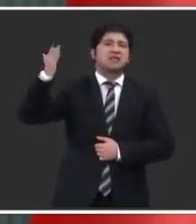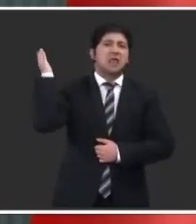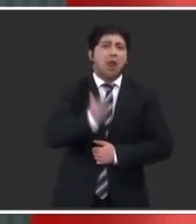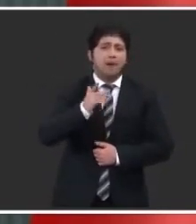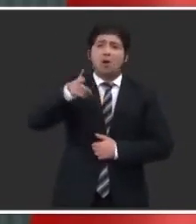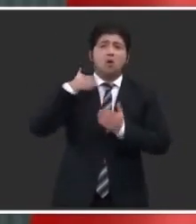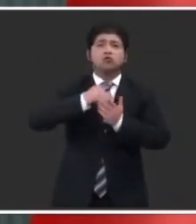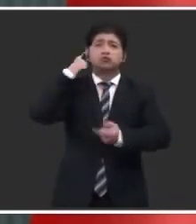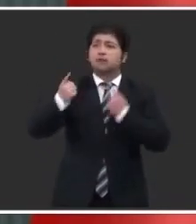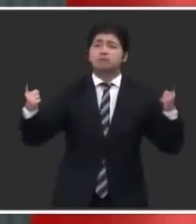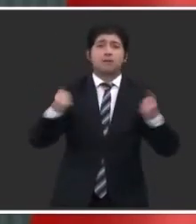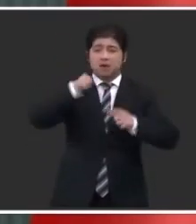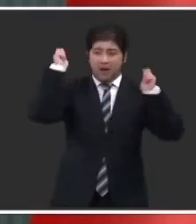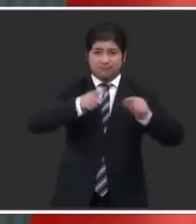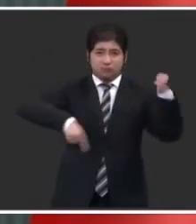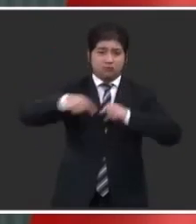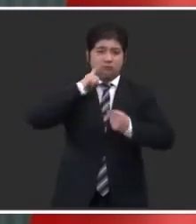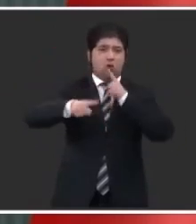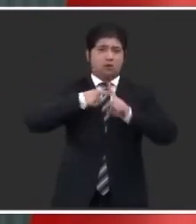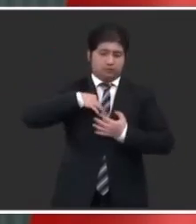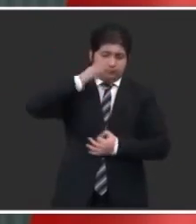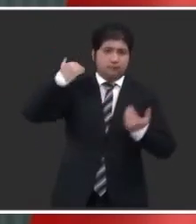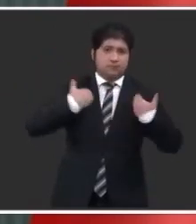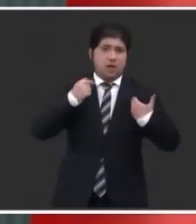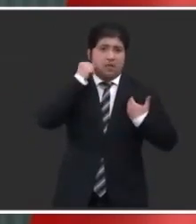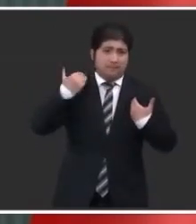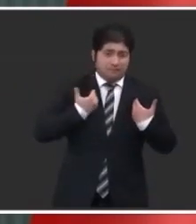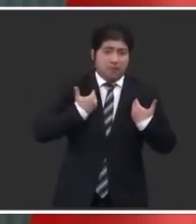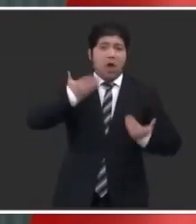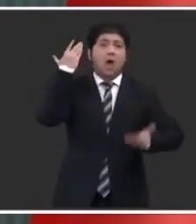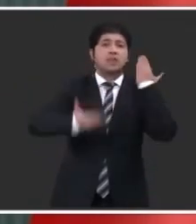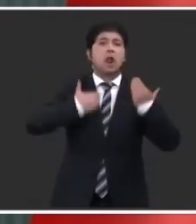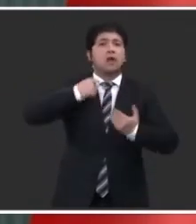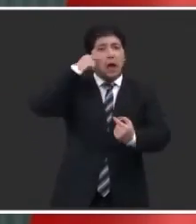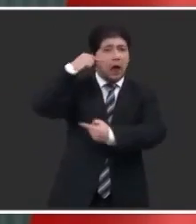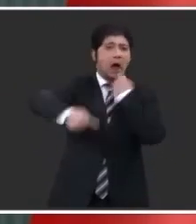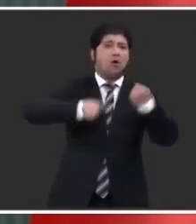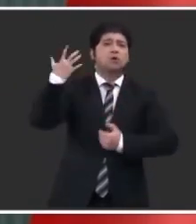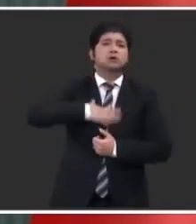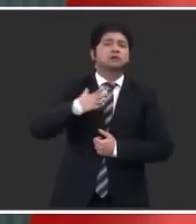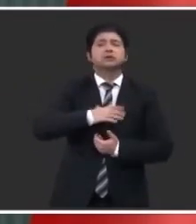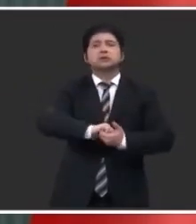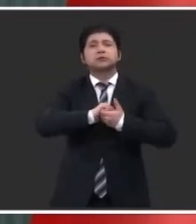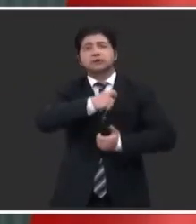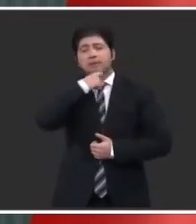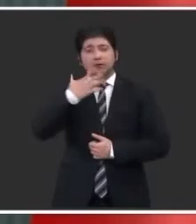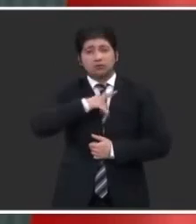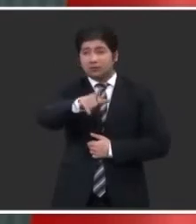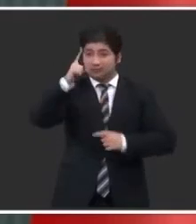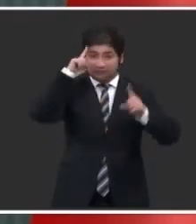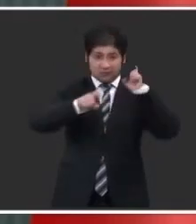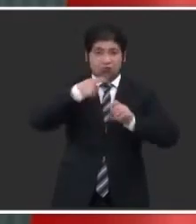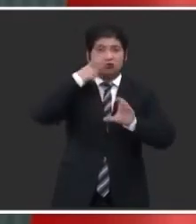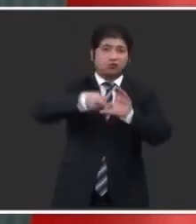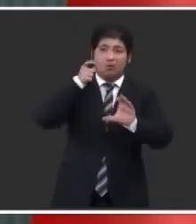teşebbüslerine maruz kalmış bir siyasetçi olarak Adalet arayışımızın samimiyetinin sorgulanmasına